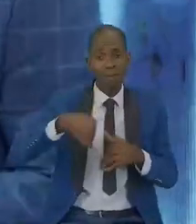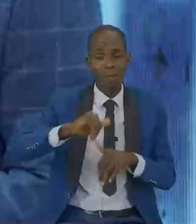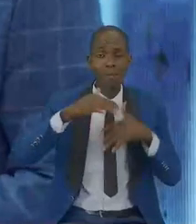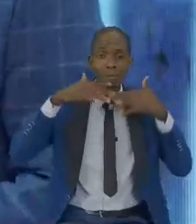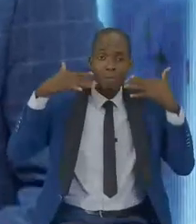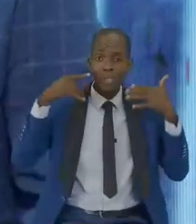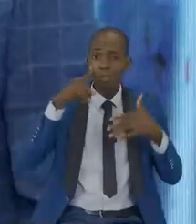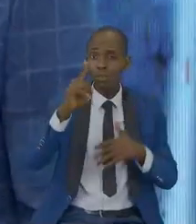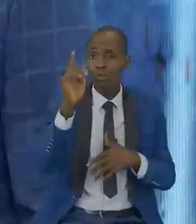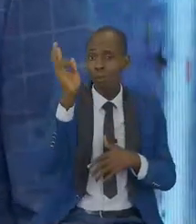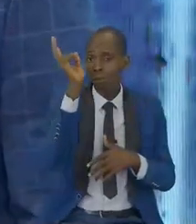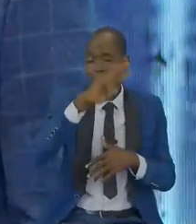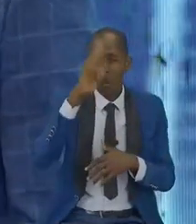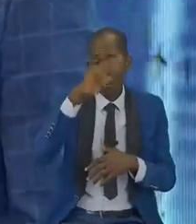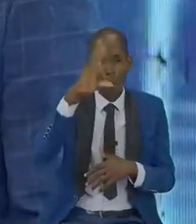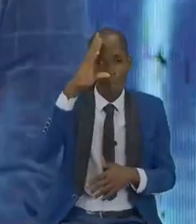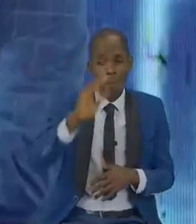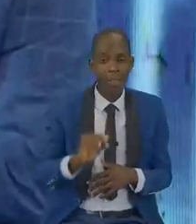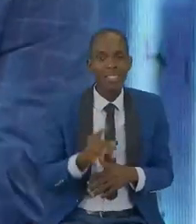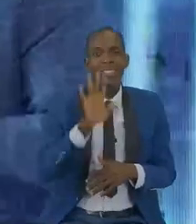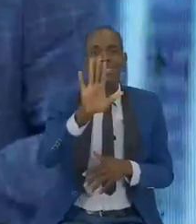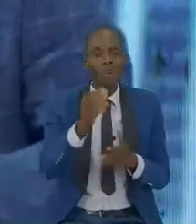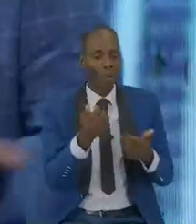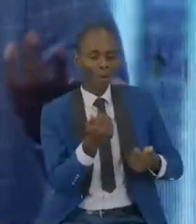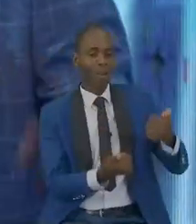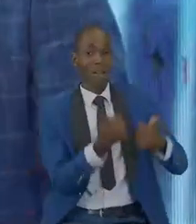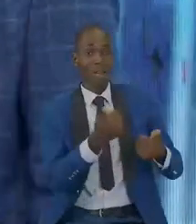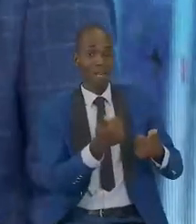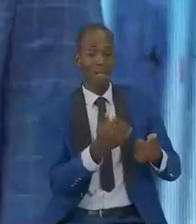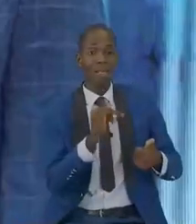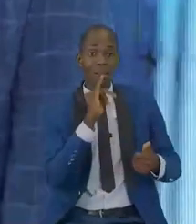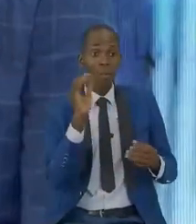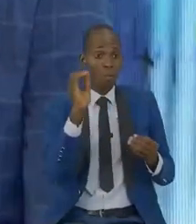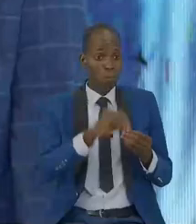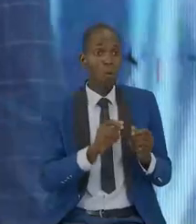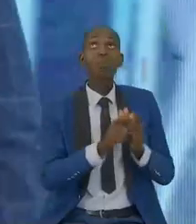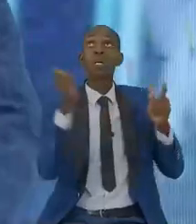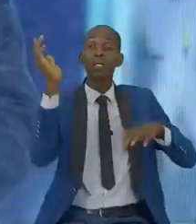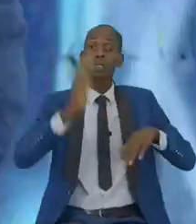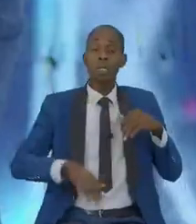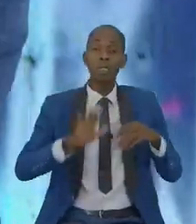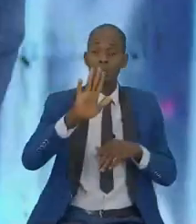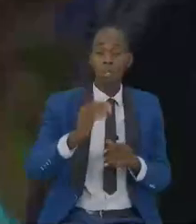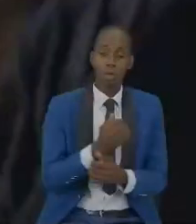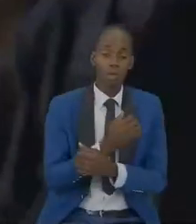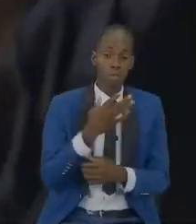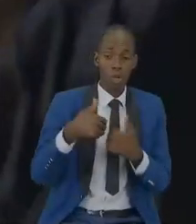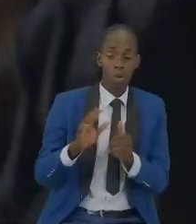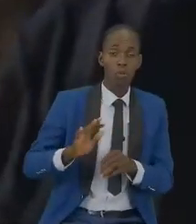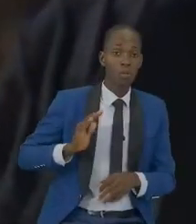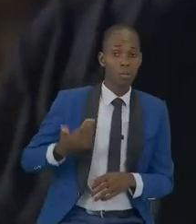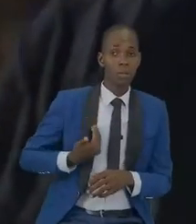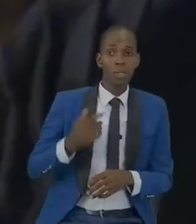toi, un homme ignorant, une femme ignorante, la voiture que tu as perdue est